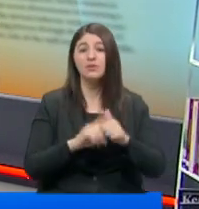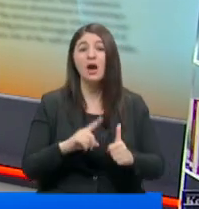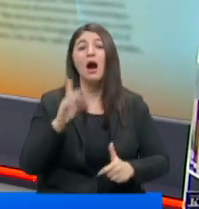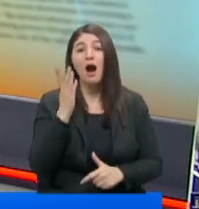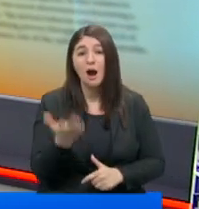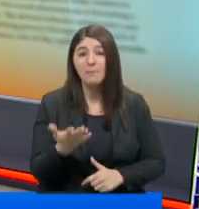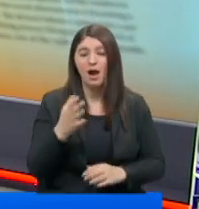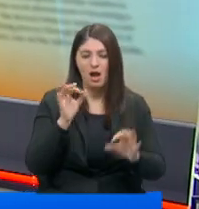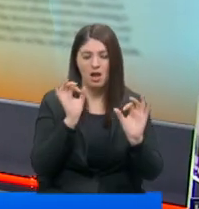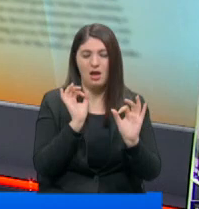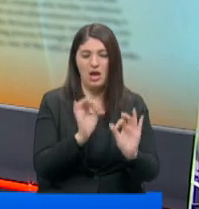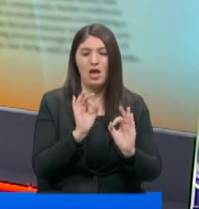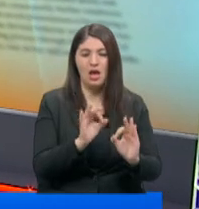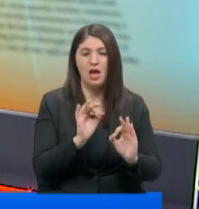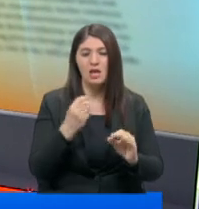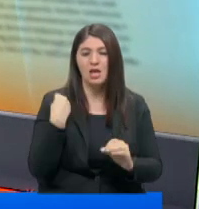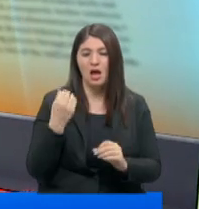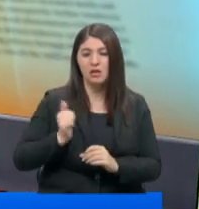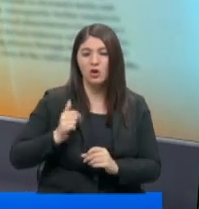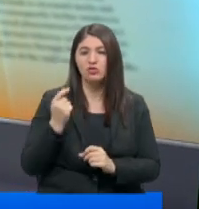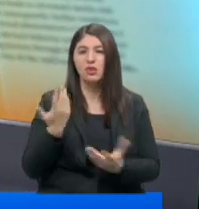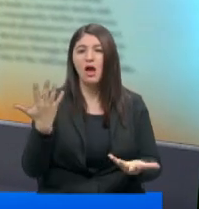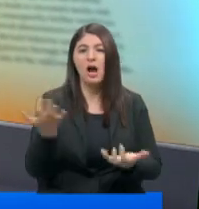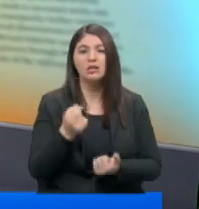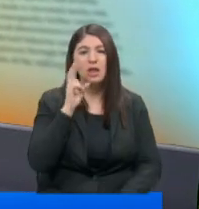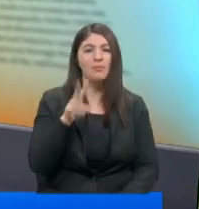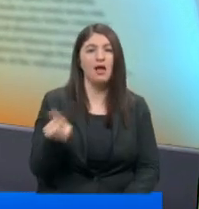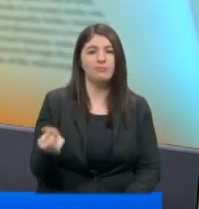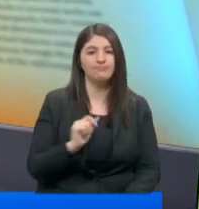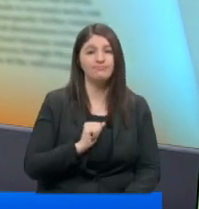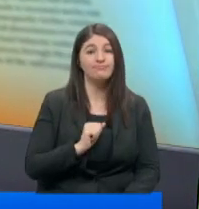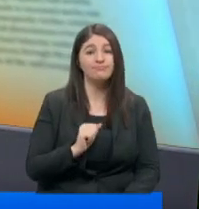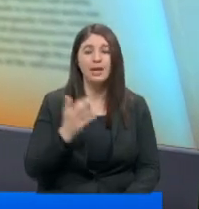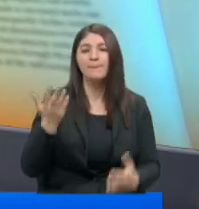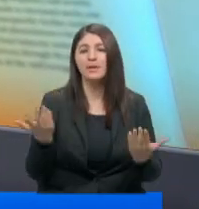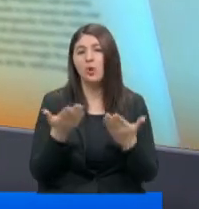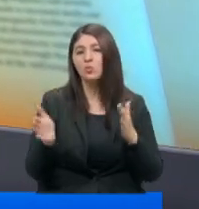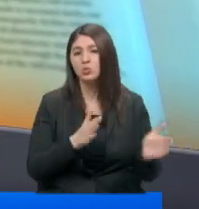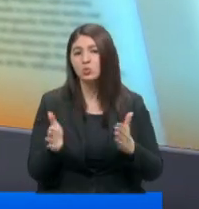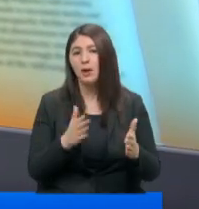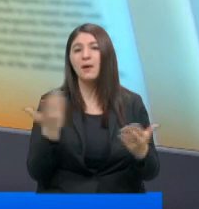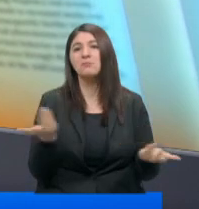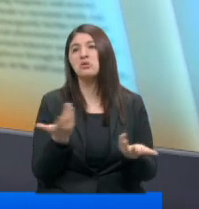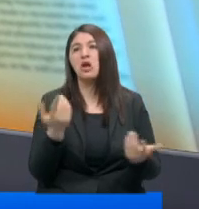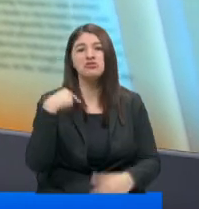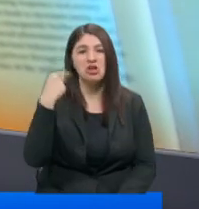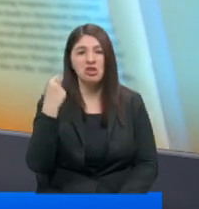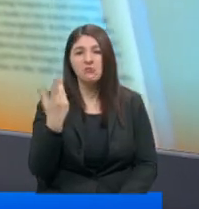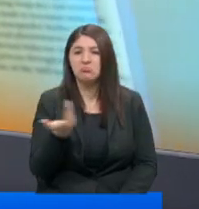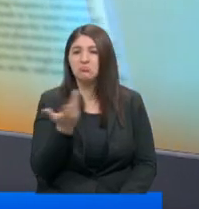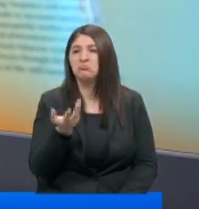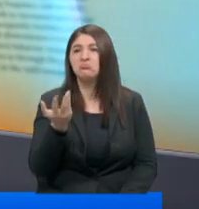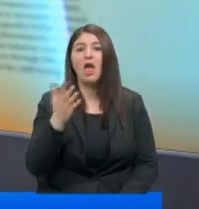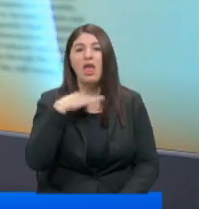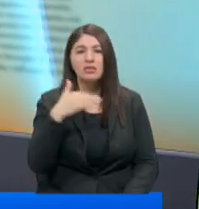ama mevcut yeni asgari ücretle Ne alabildiğimiz e bakalım ve mesela un mesela şeker